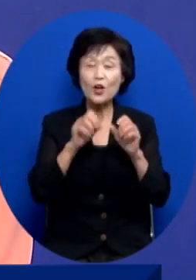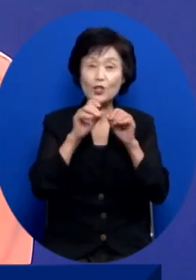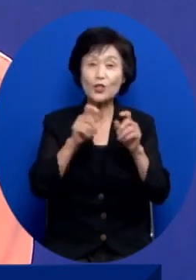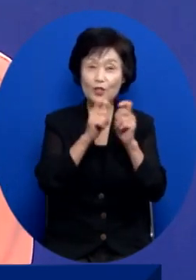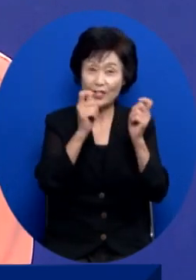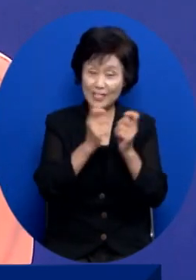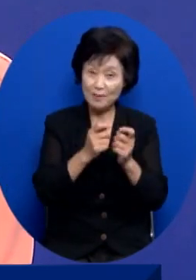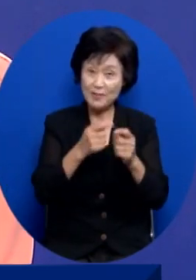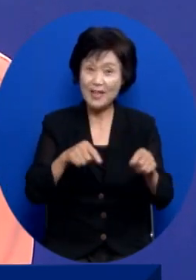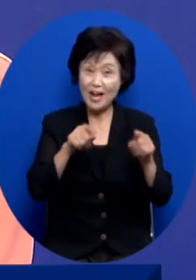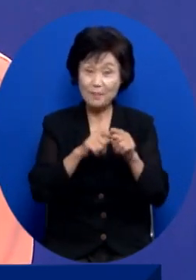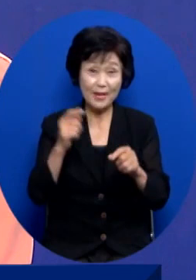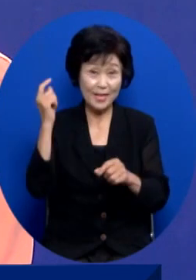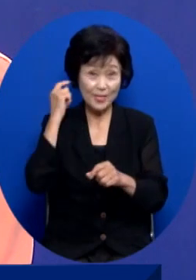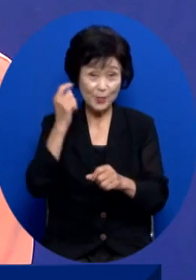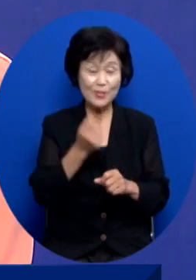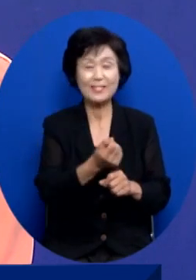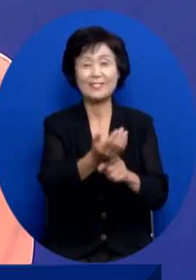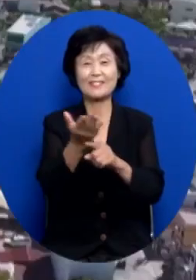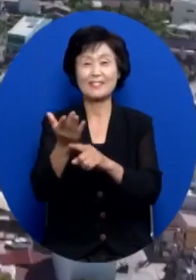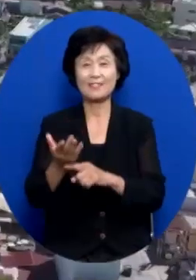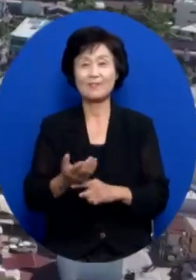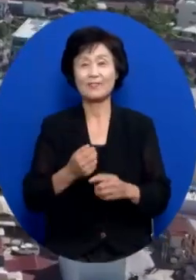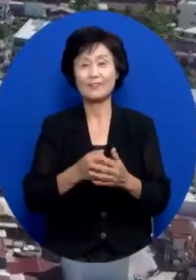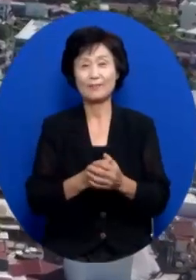취재했습니다. 보도에 윤여일 통신원입니다.